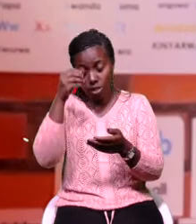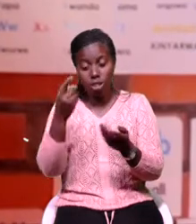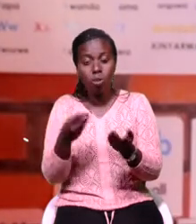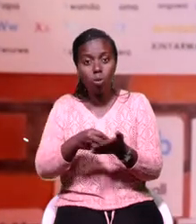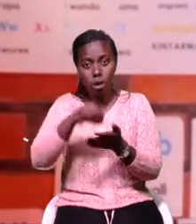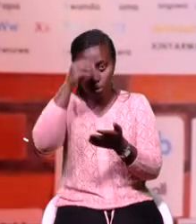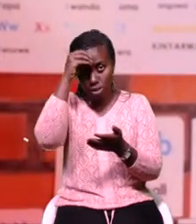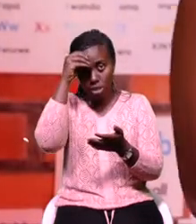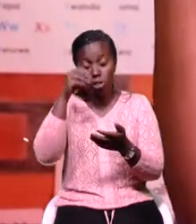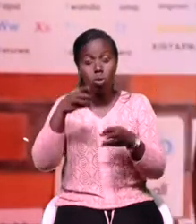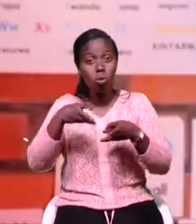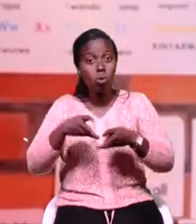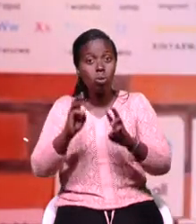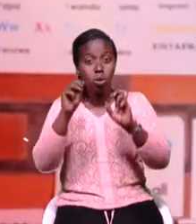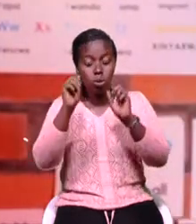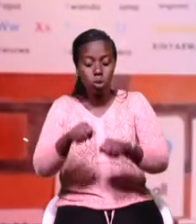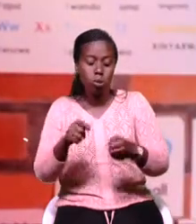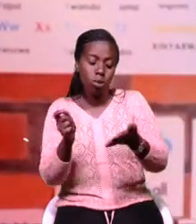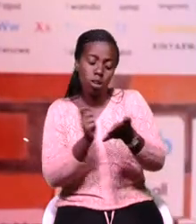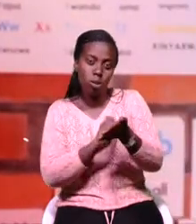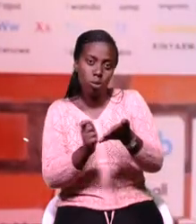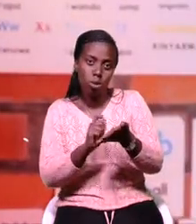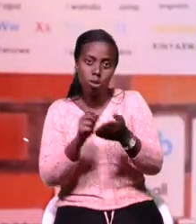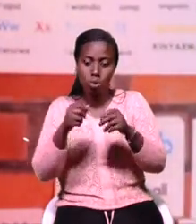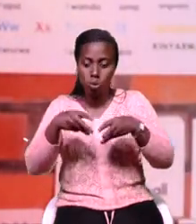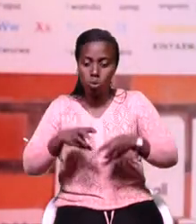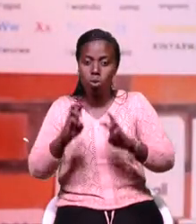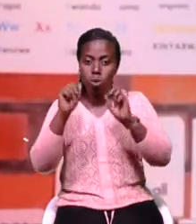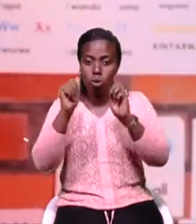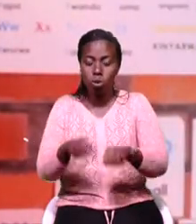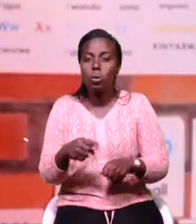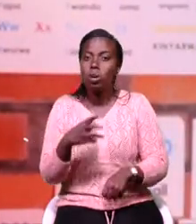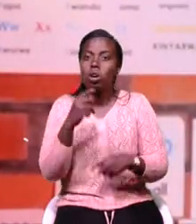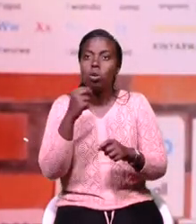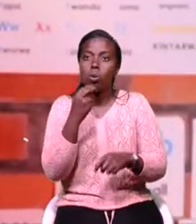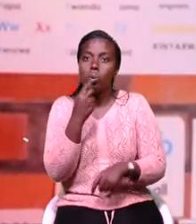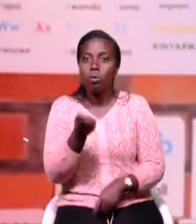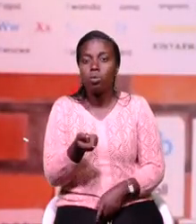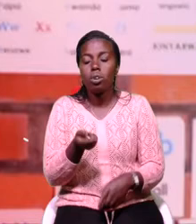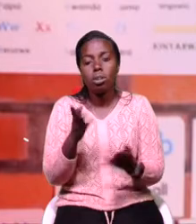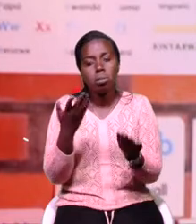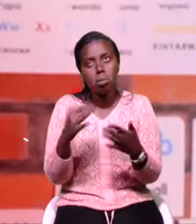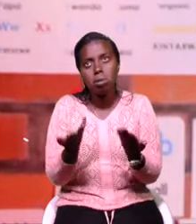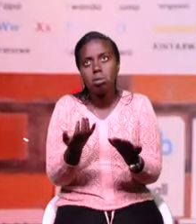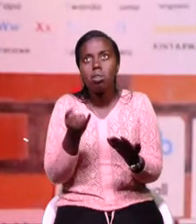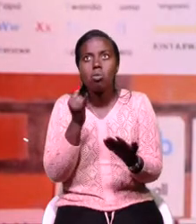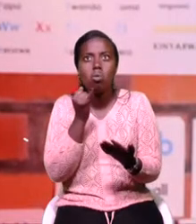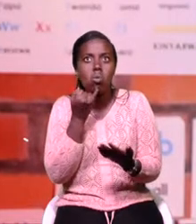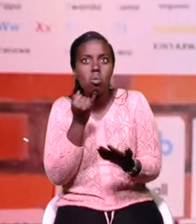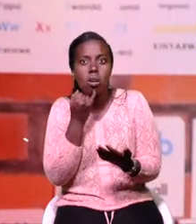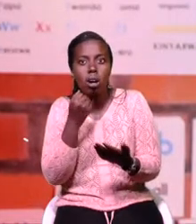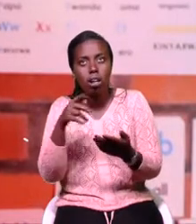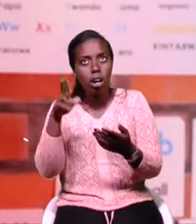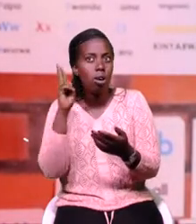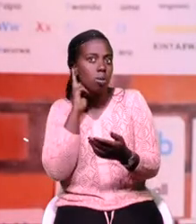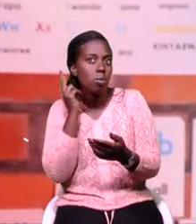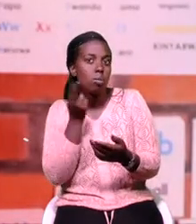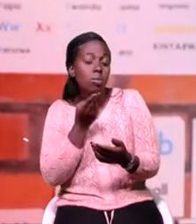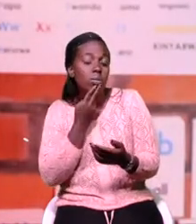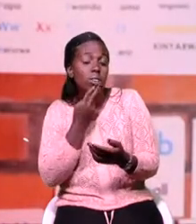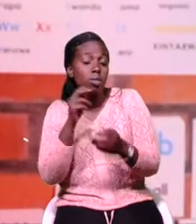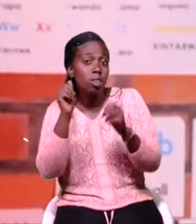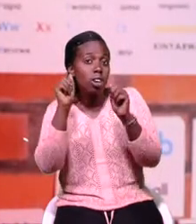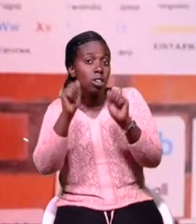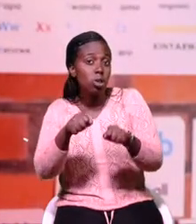noneho kuko uburyo dushobora kuzandika n'uburyo dushobora kuba twazivuga. Ese nk'umwana utumva cyangwa atavuga uri mu rugo